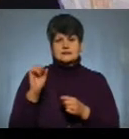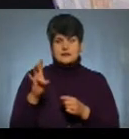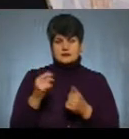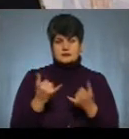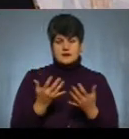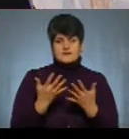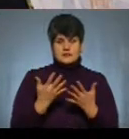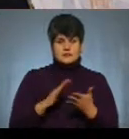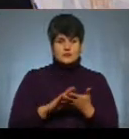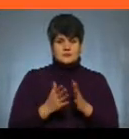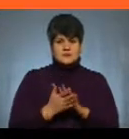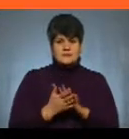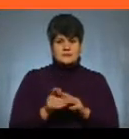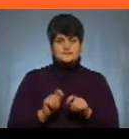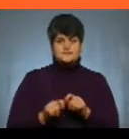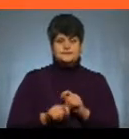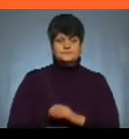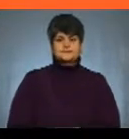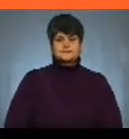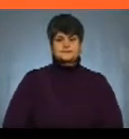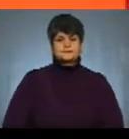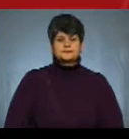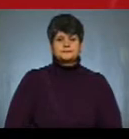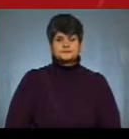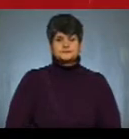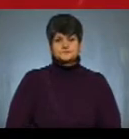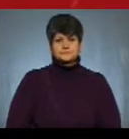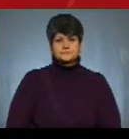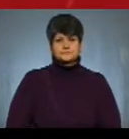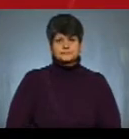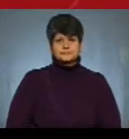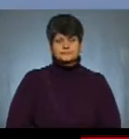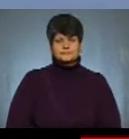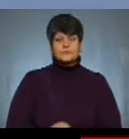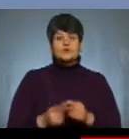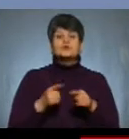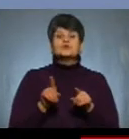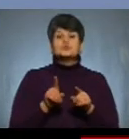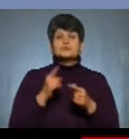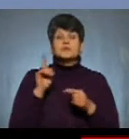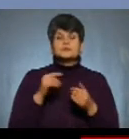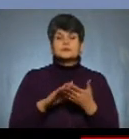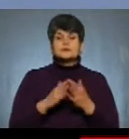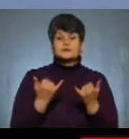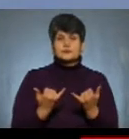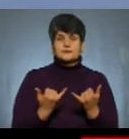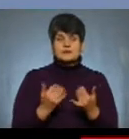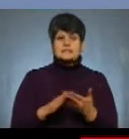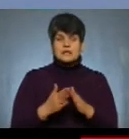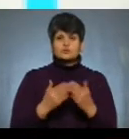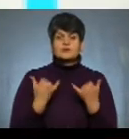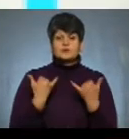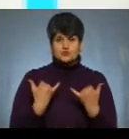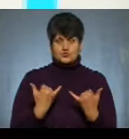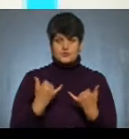Обставини події встановлює слідчий. А то що відомо станом на сьогодні? Станом